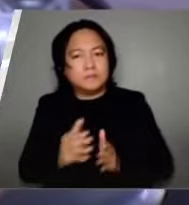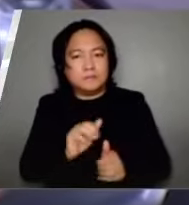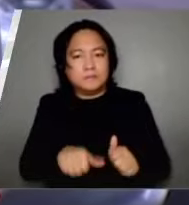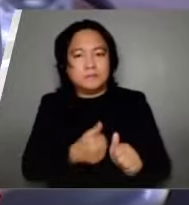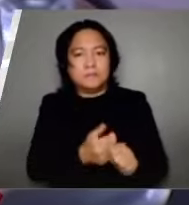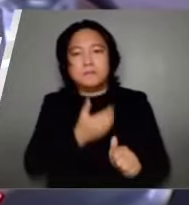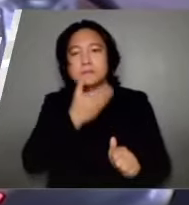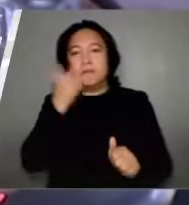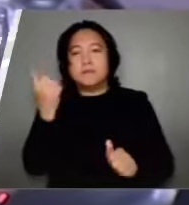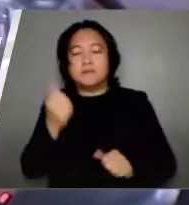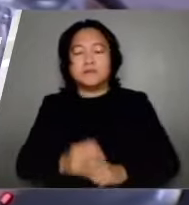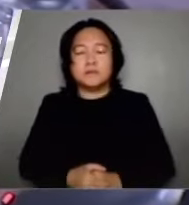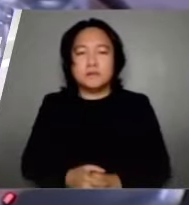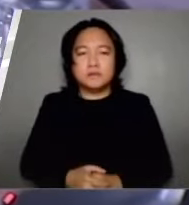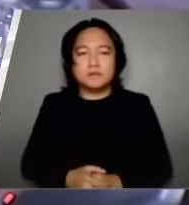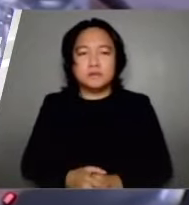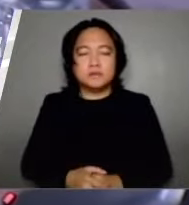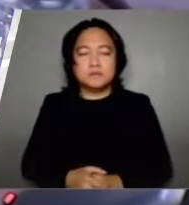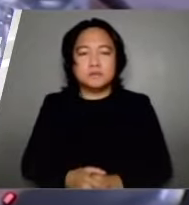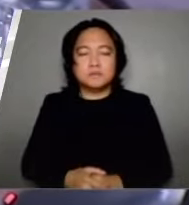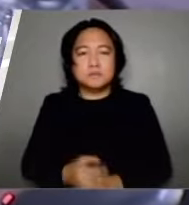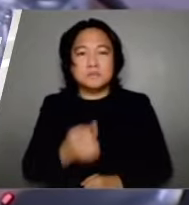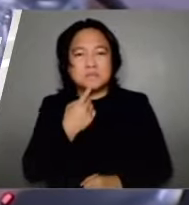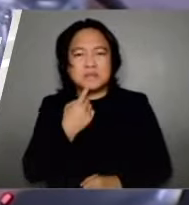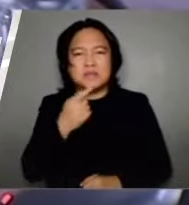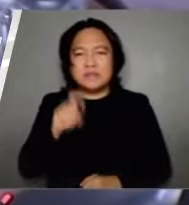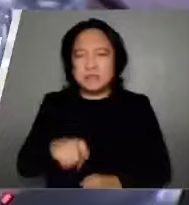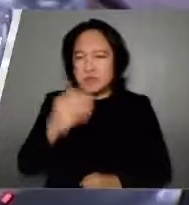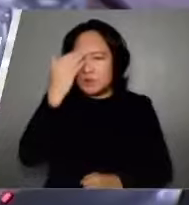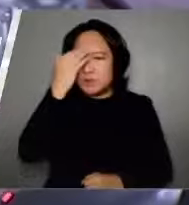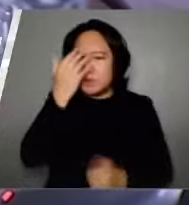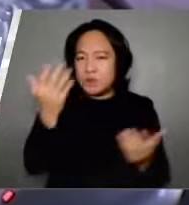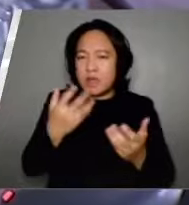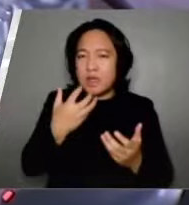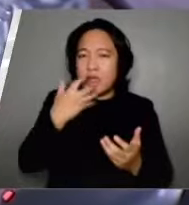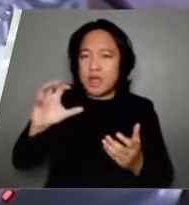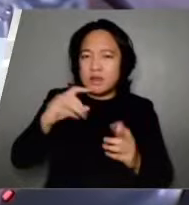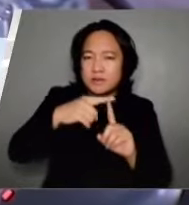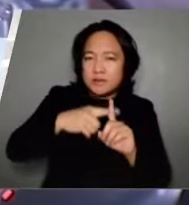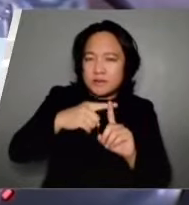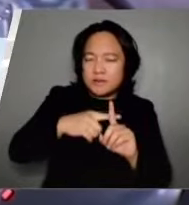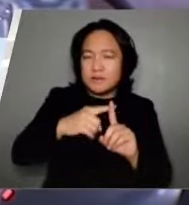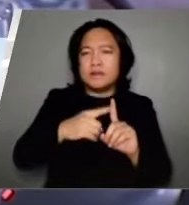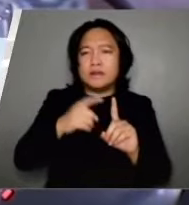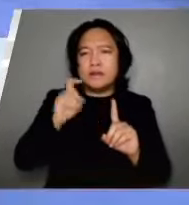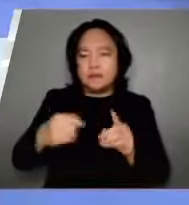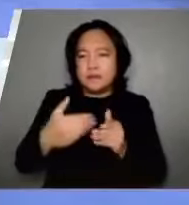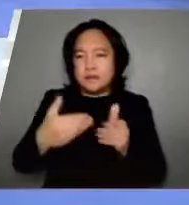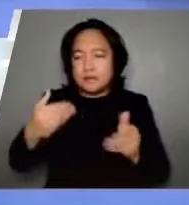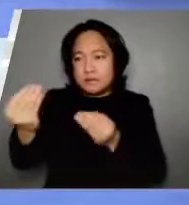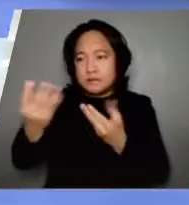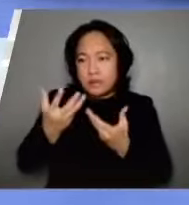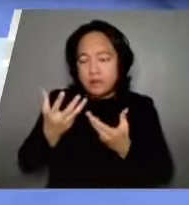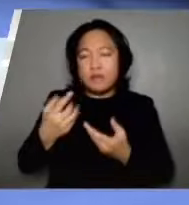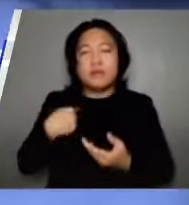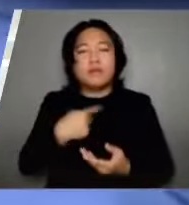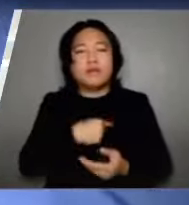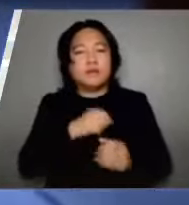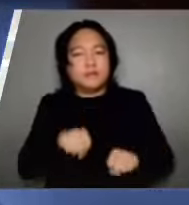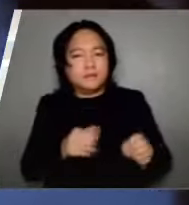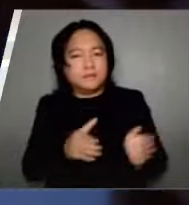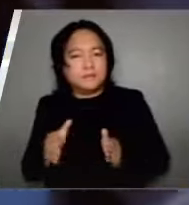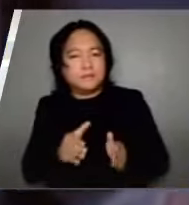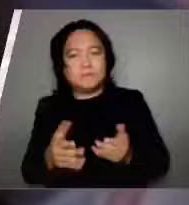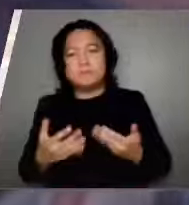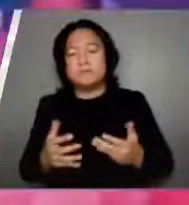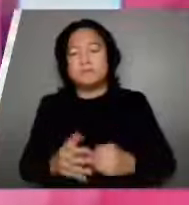estimate the values of temperature for a particular location in the absence of a sensor, for instance. Para sa GMA Integrated News,